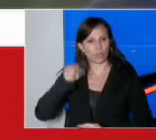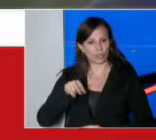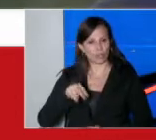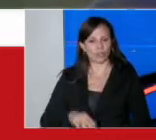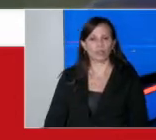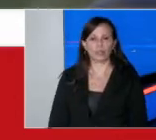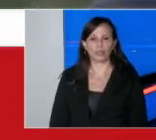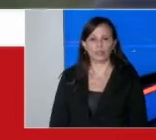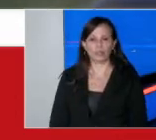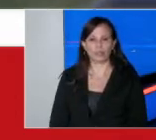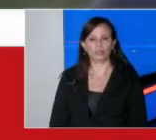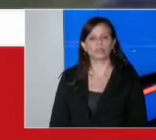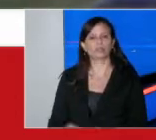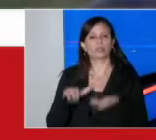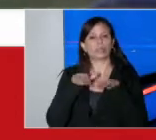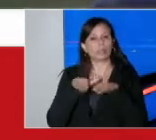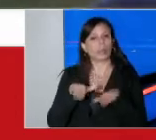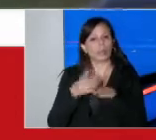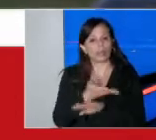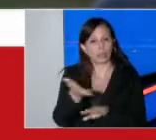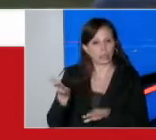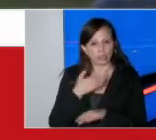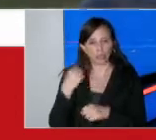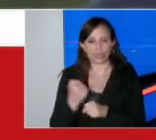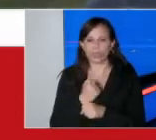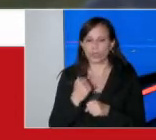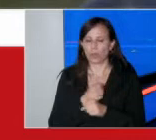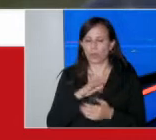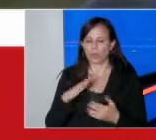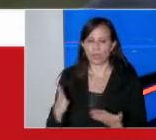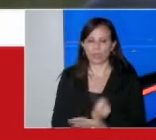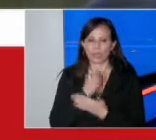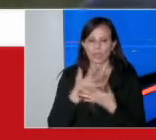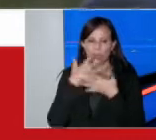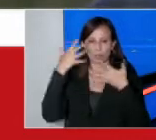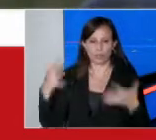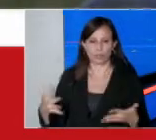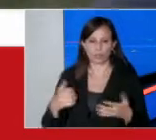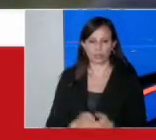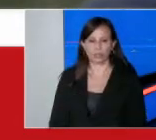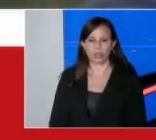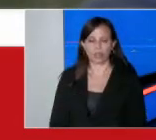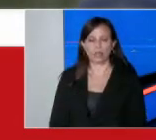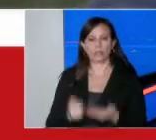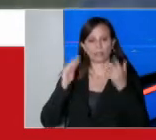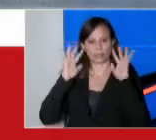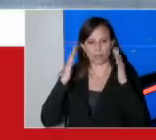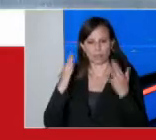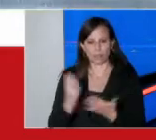העולם. אז אני מאחלת לשדולה לעשות את כל אלה, ובהצלחה גדולה גדולה. ברבו.